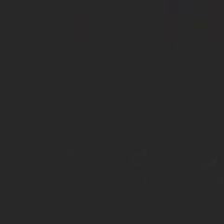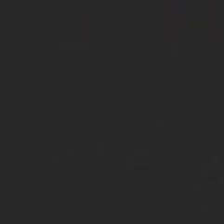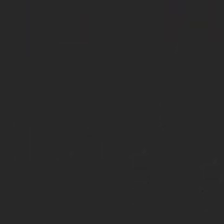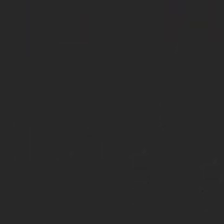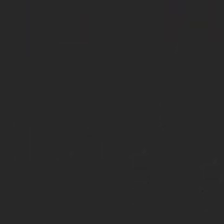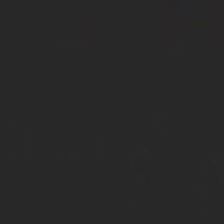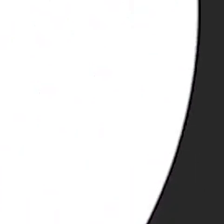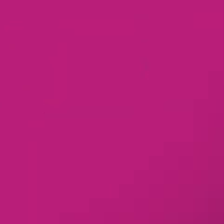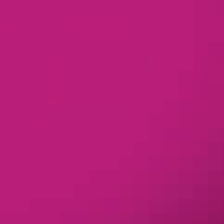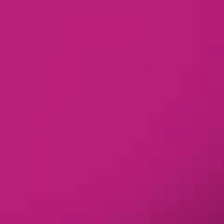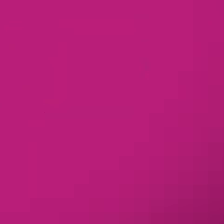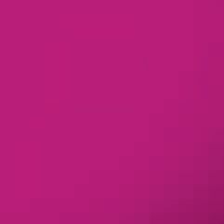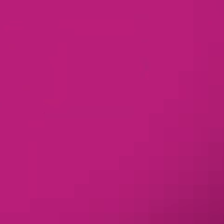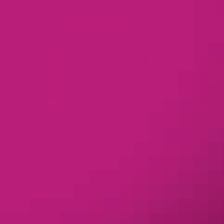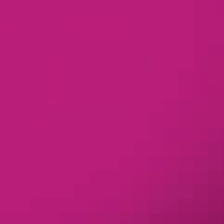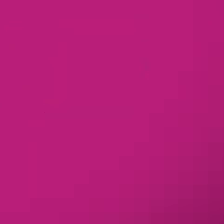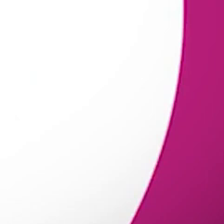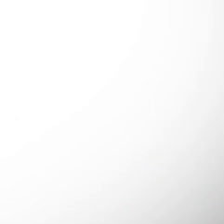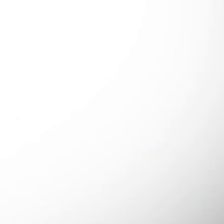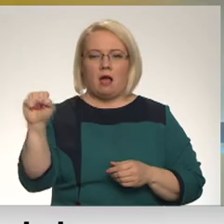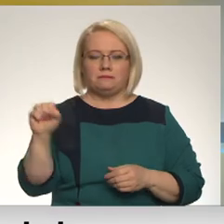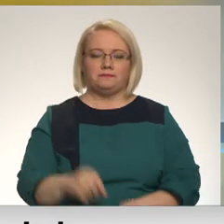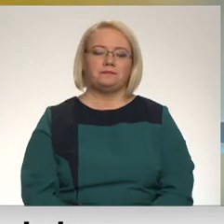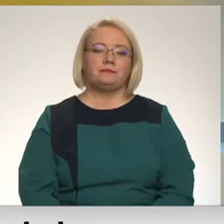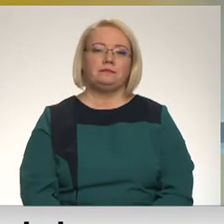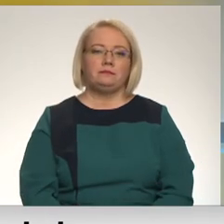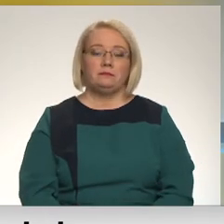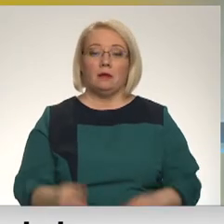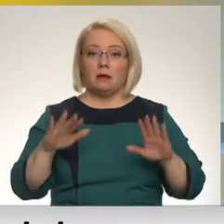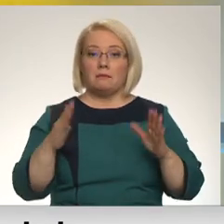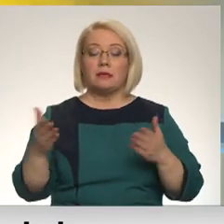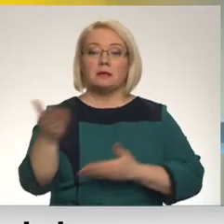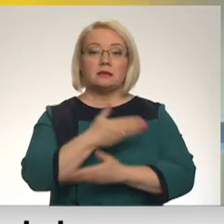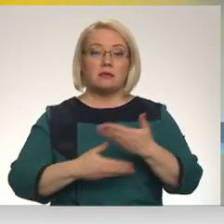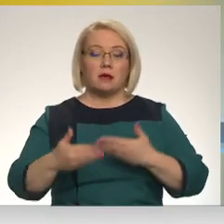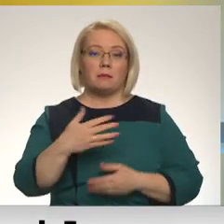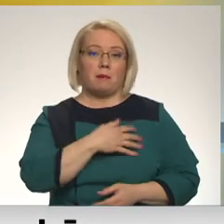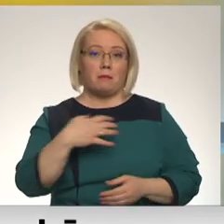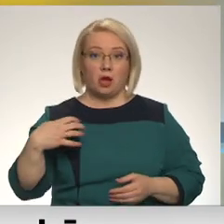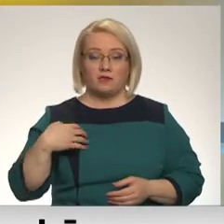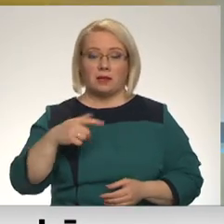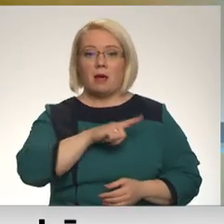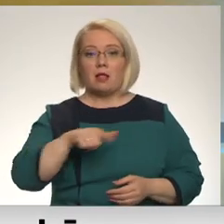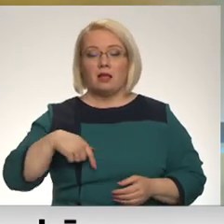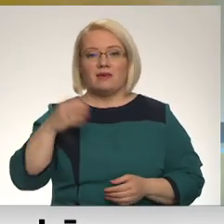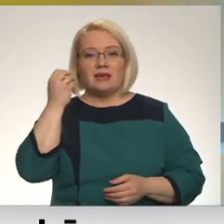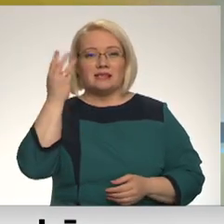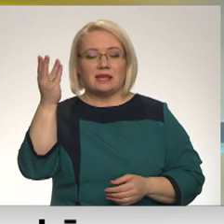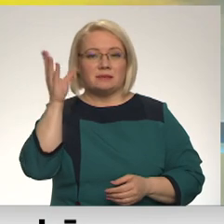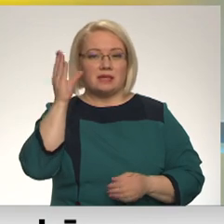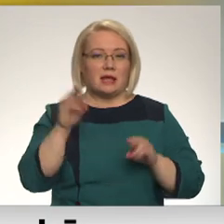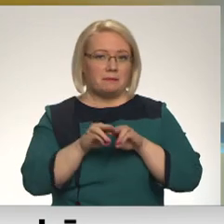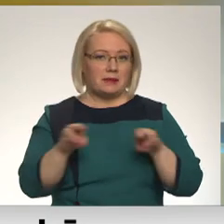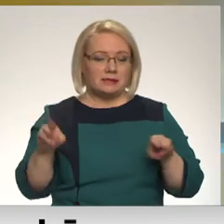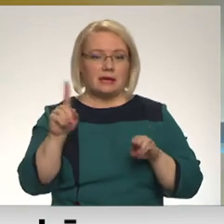Re, viss ēters ir te! Bet sadarbībā ar pašvaldībām Latvijā Izglītības un zinātnes ministrijā